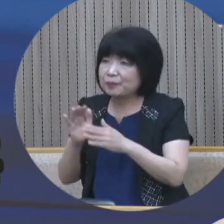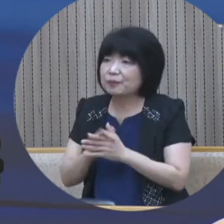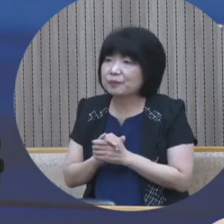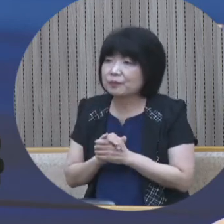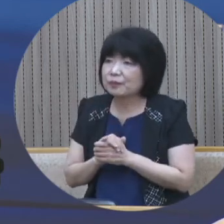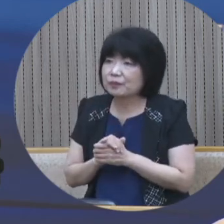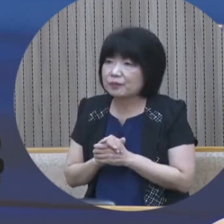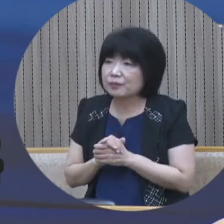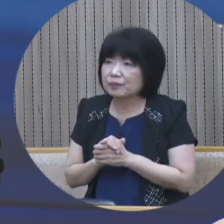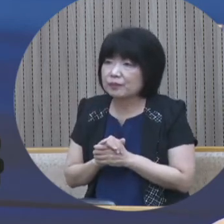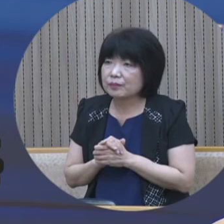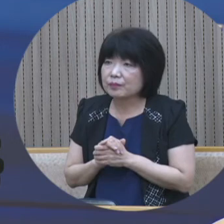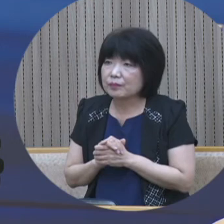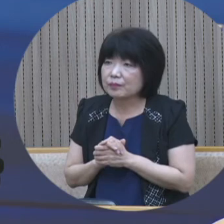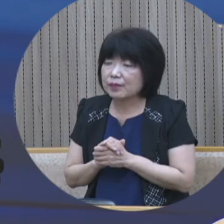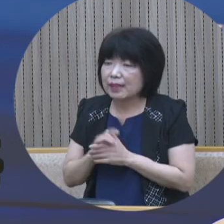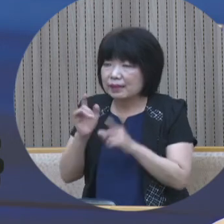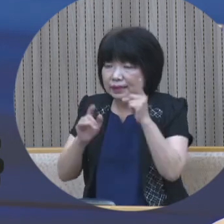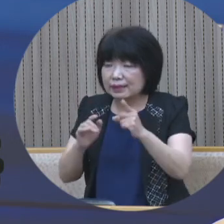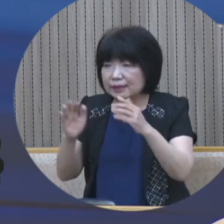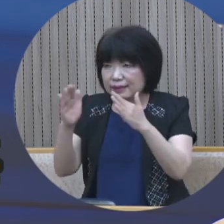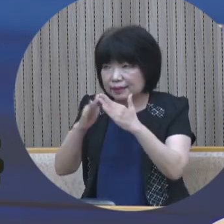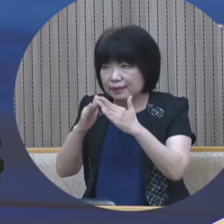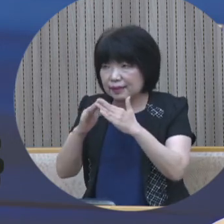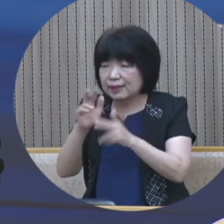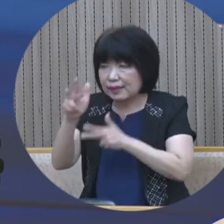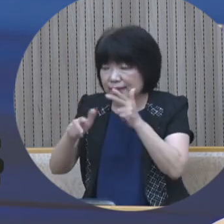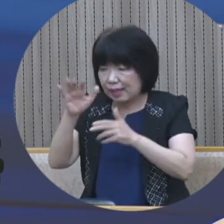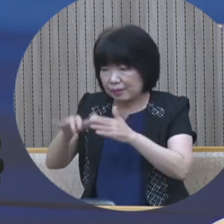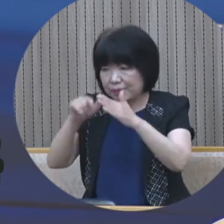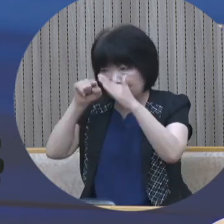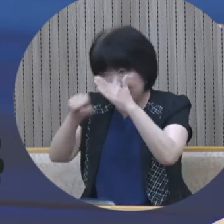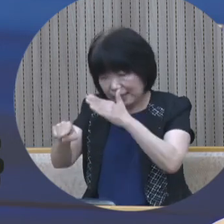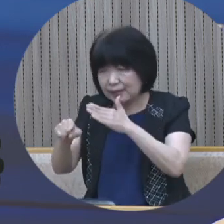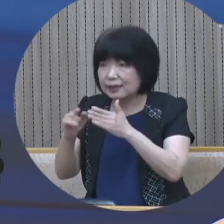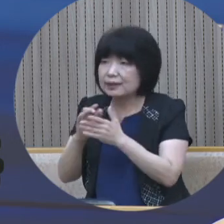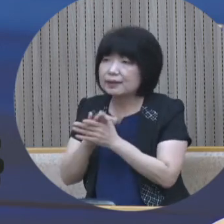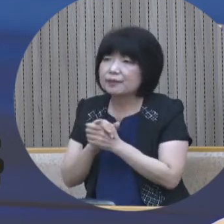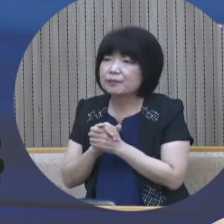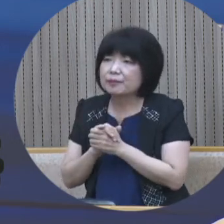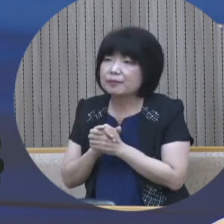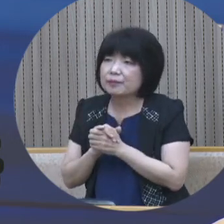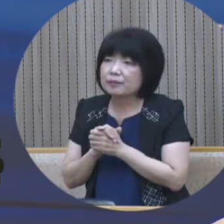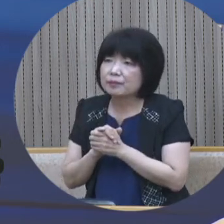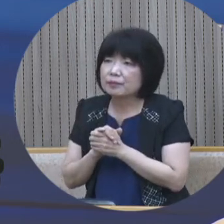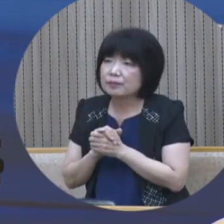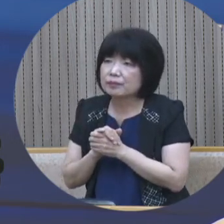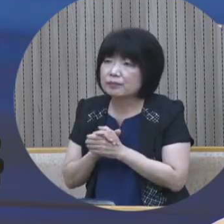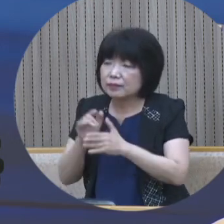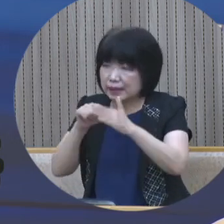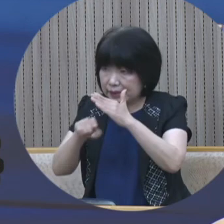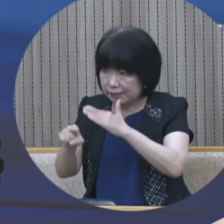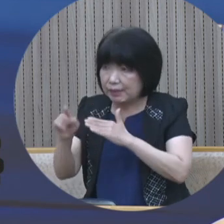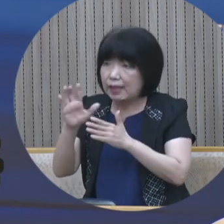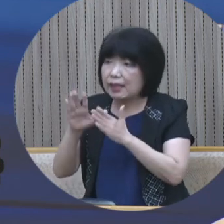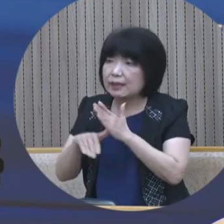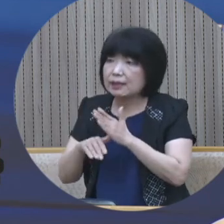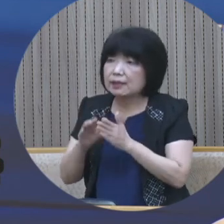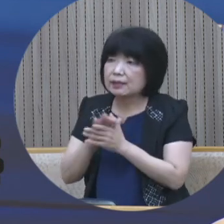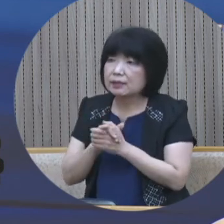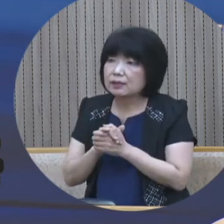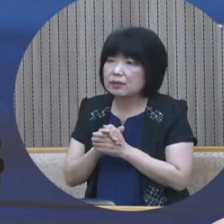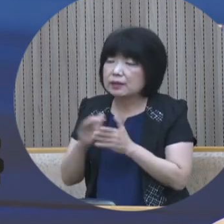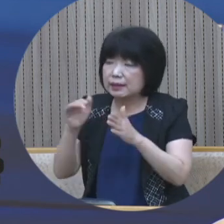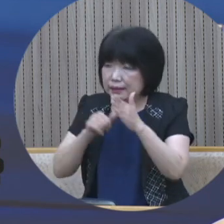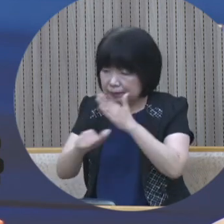그 중에 이제 한 가정에 사업터를 방문해서 신방을 할 때였어요. 신방을 하면서 신방을